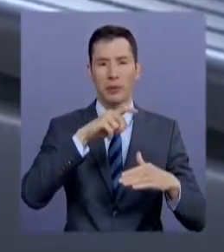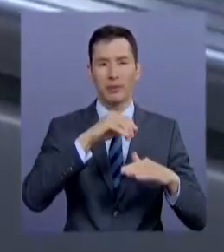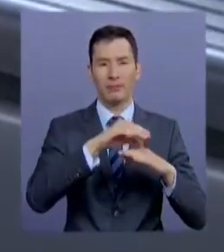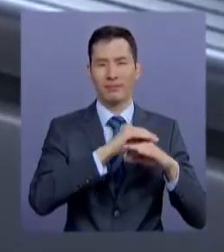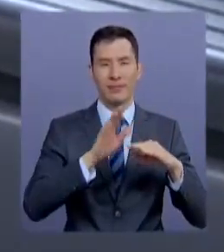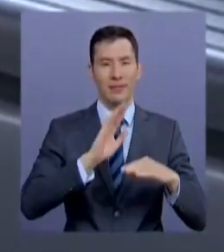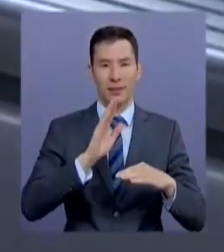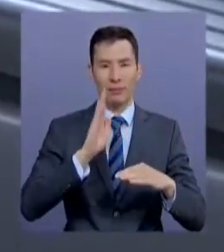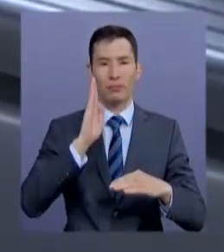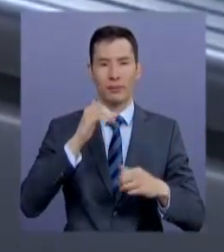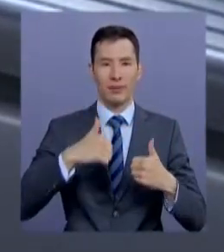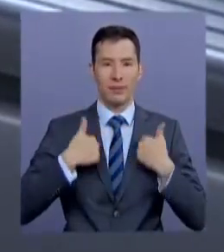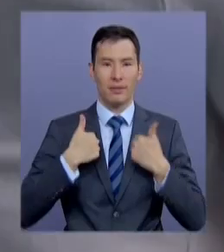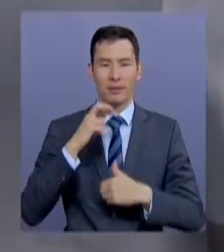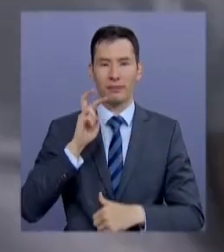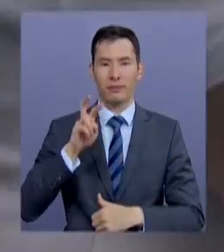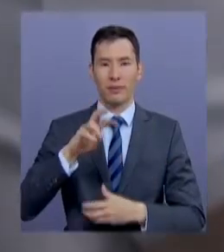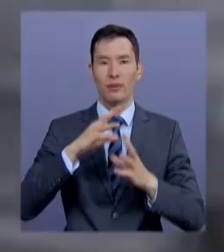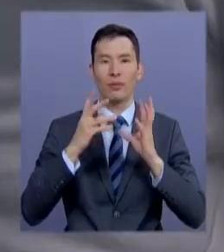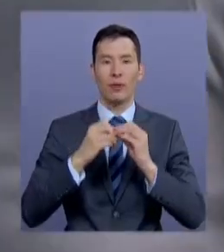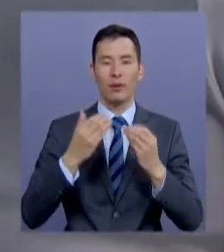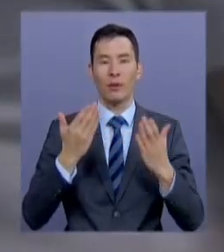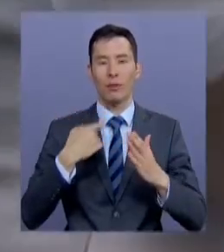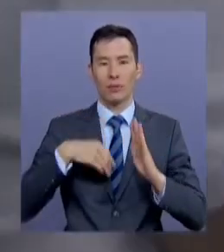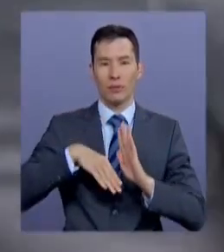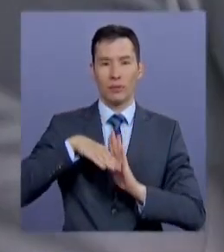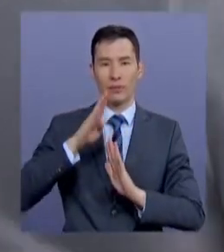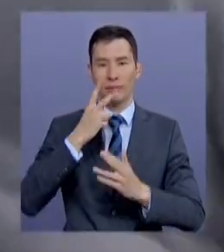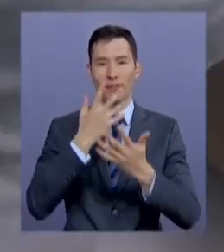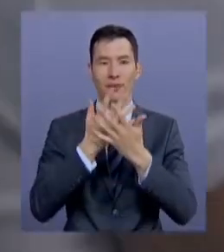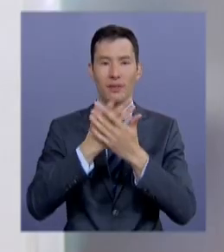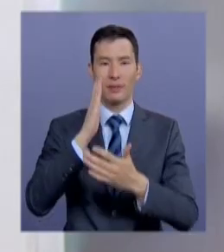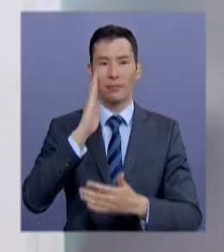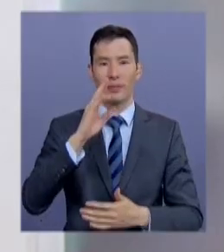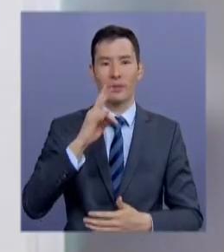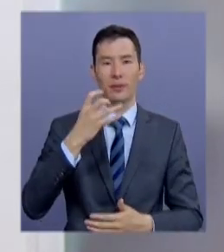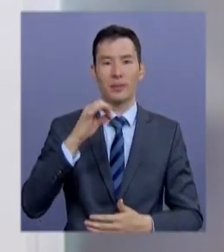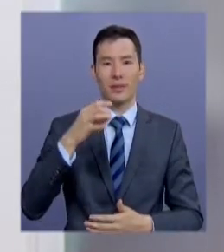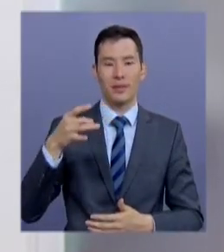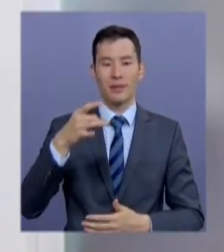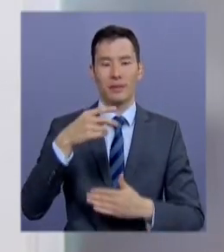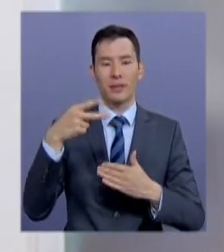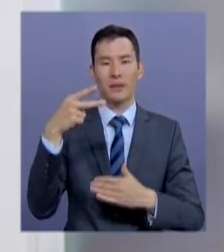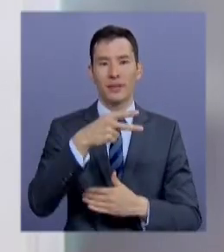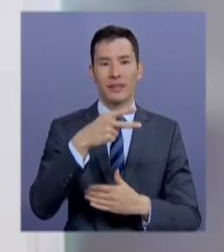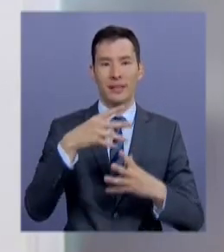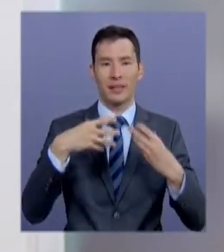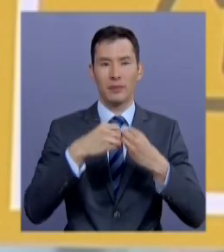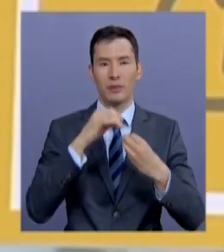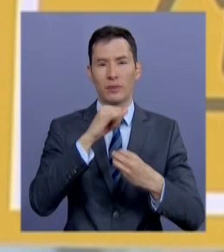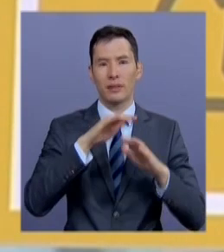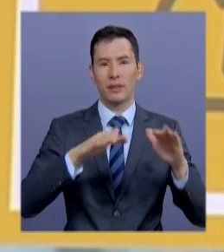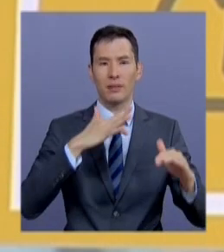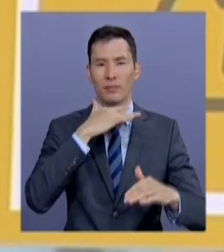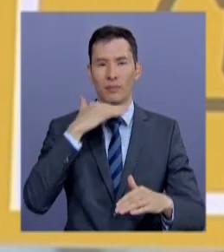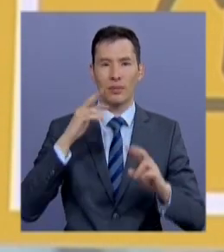спорт залға барып, кейін нәтижелерімен де бөліспек. Айта кетейік, Наурызбай ауданында 2200-ден аса көп балалы ана бар. Биыл бақытты отбасы